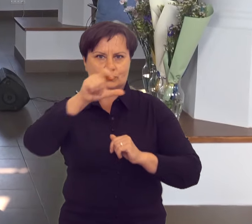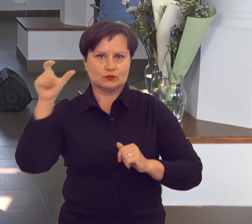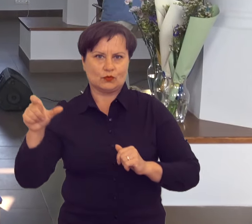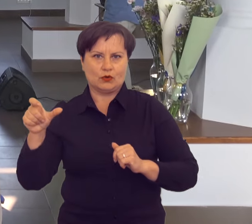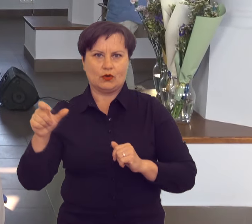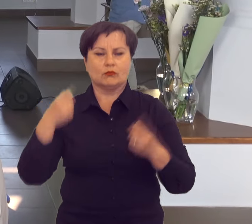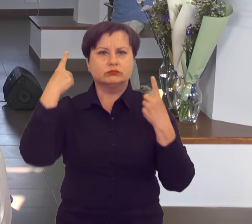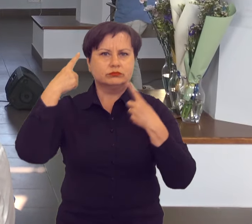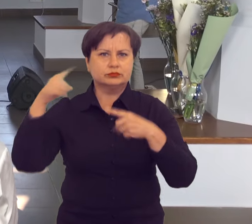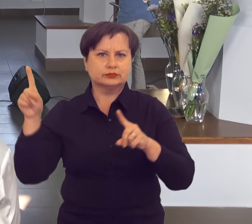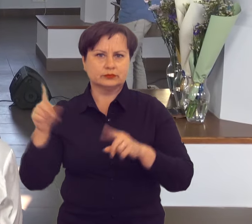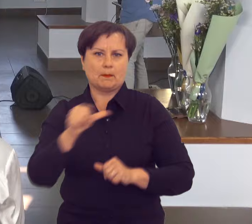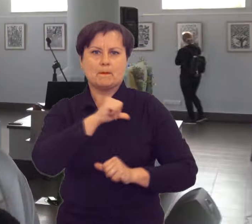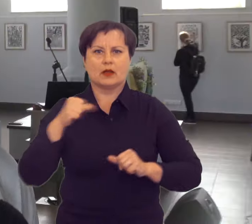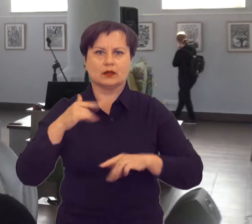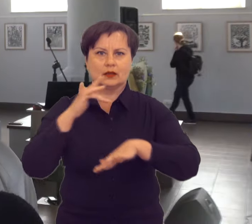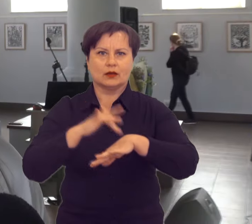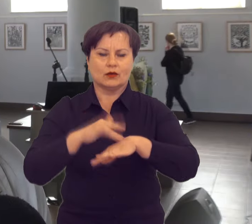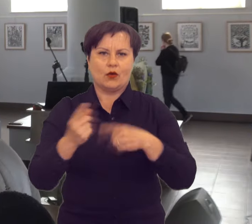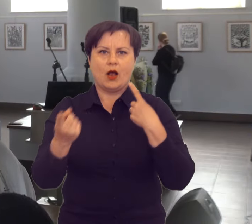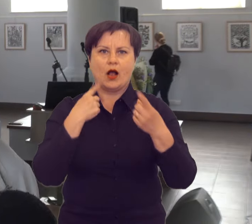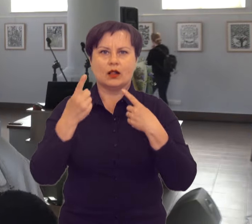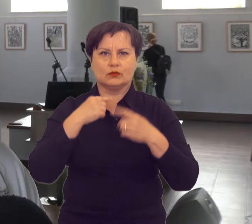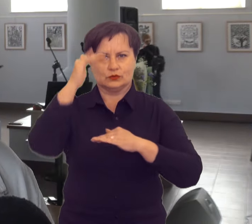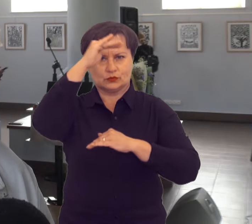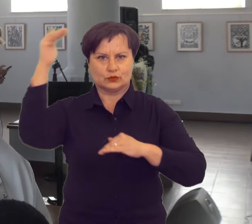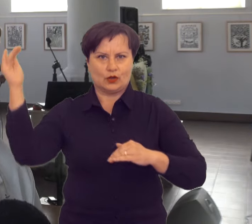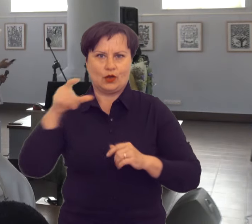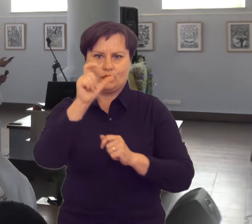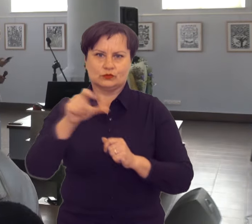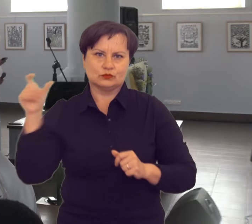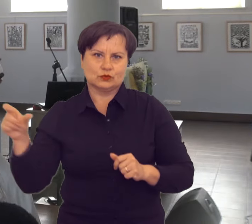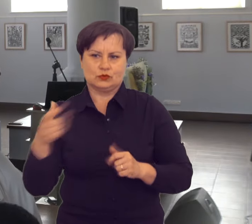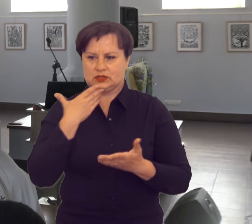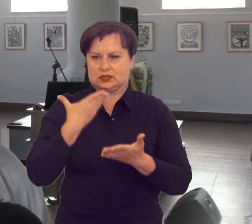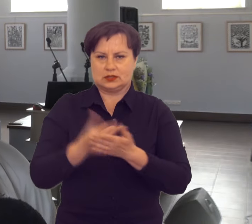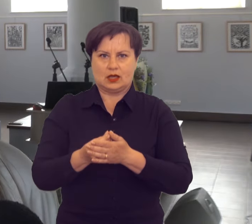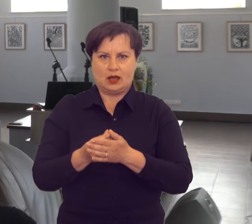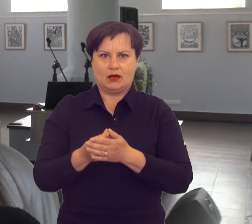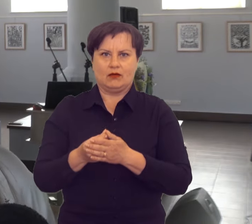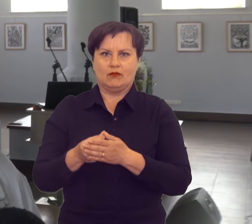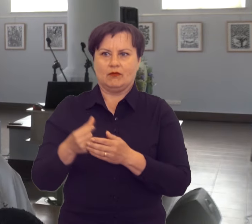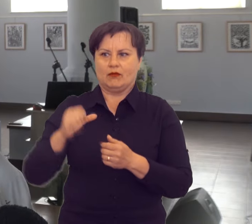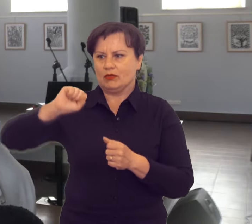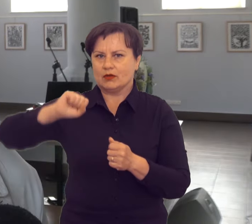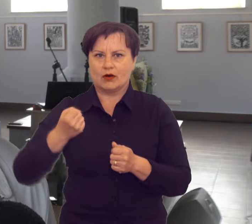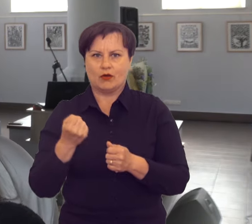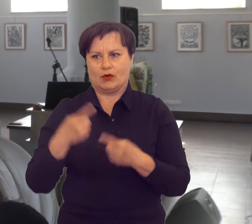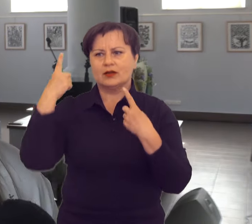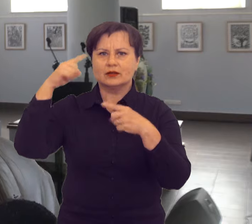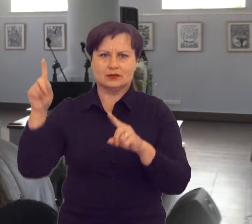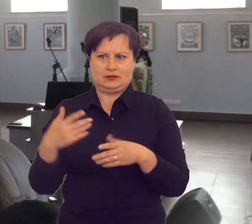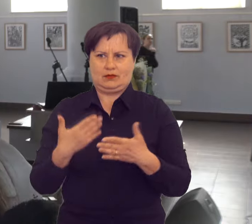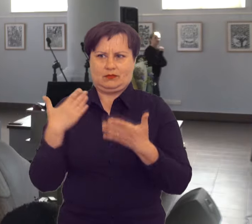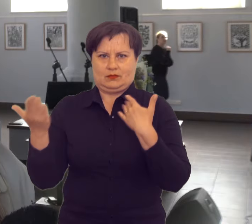ir komunikavimas su žmonėms, su suaugusiais žmonėms yra visai kitoks ir pati jaučiu, kaip kalbuosi visai kitaip su suaugusiais žmonėmis, ar tai su savo bendramžiais,